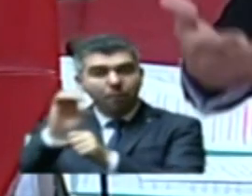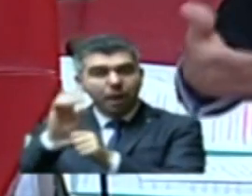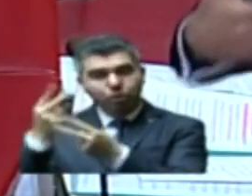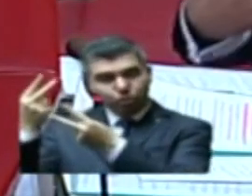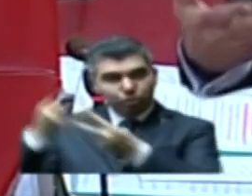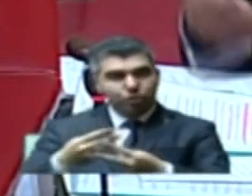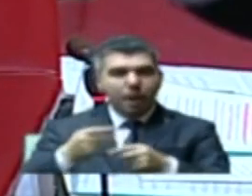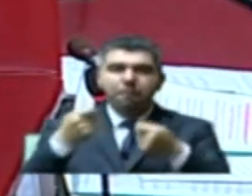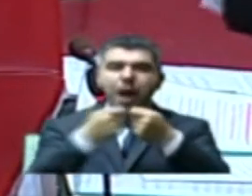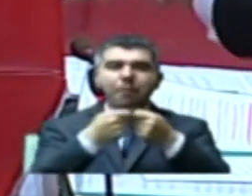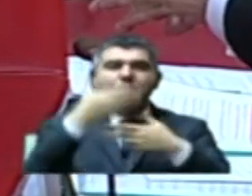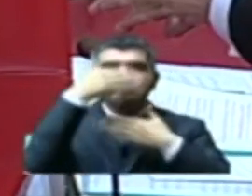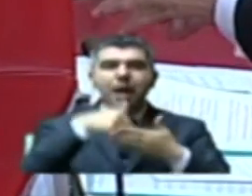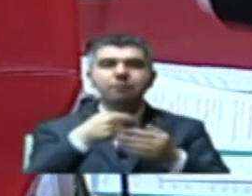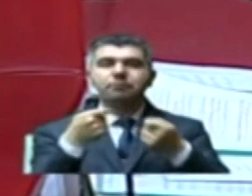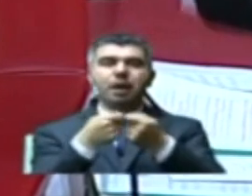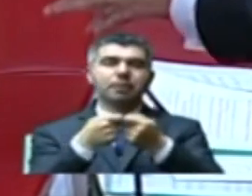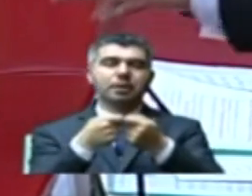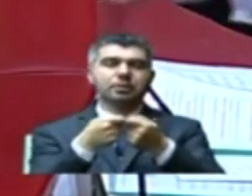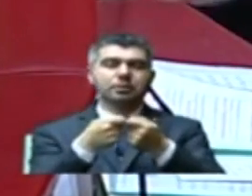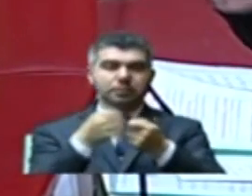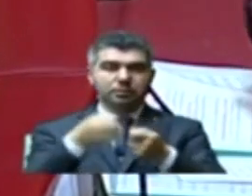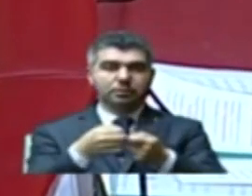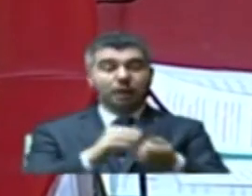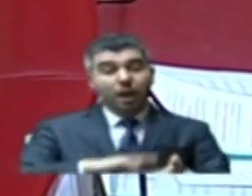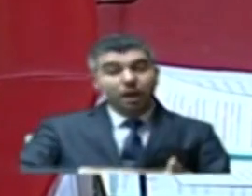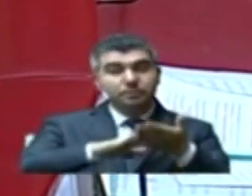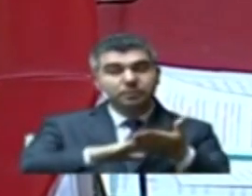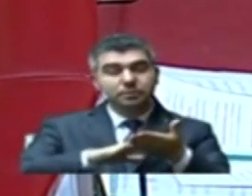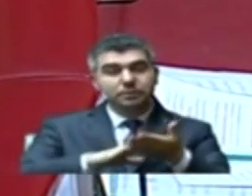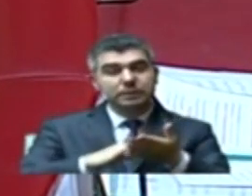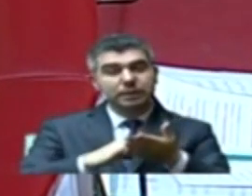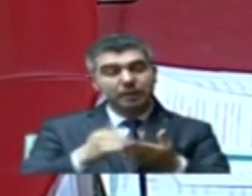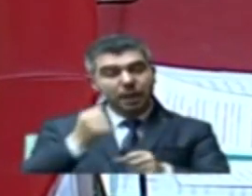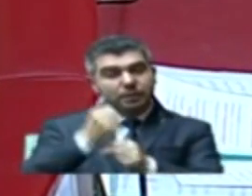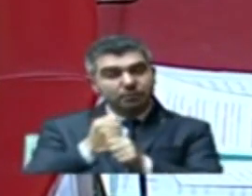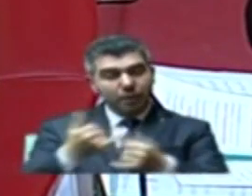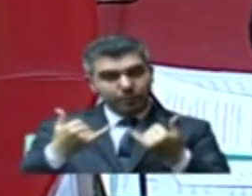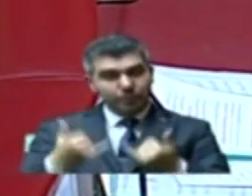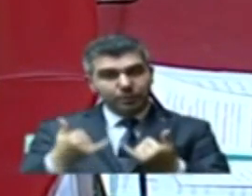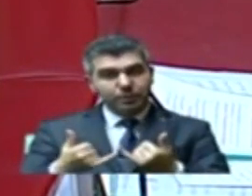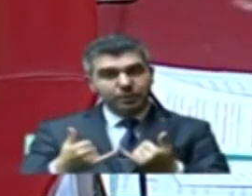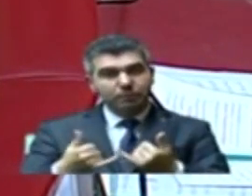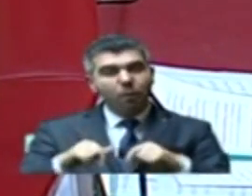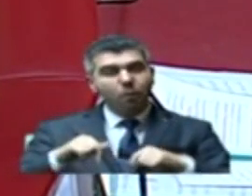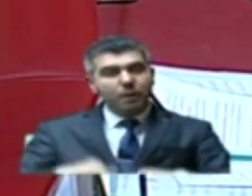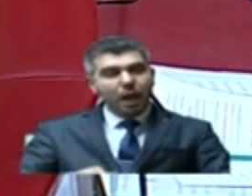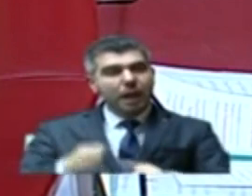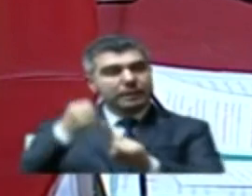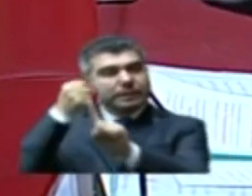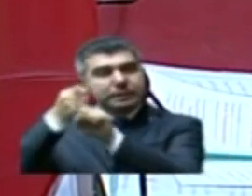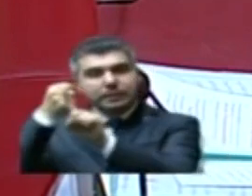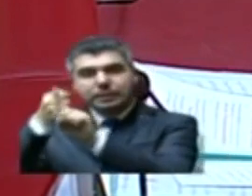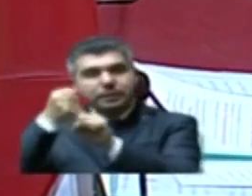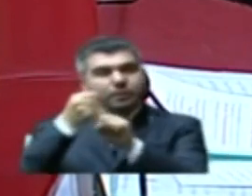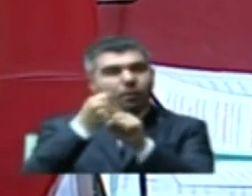الجيل الثاني والثالث غادي يكون داخل الاستثمار. الان تنشتغلوا بهذه الاليه الجهه 13 جواب عليه. متفقين بانه سنوات